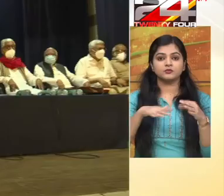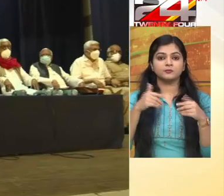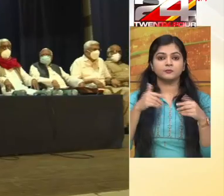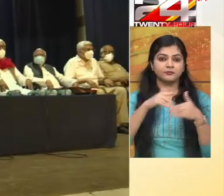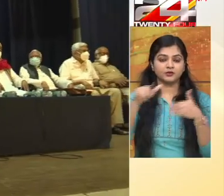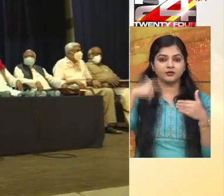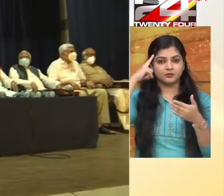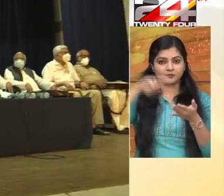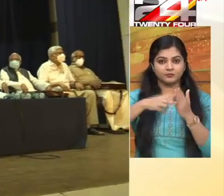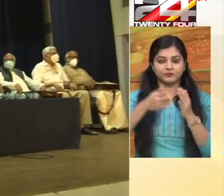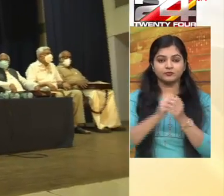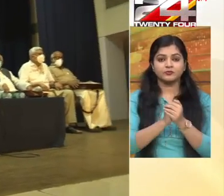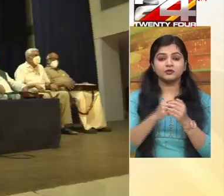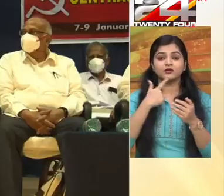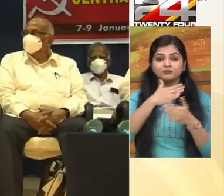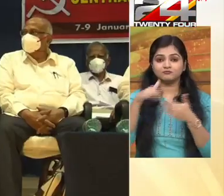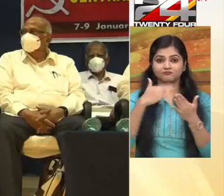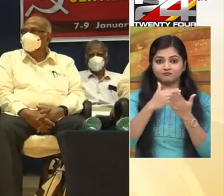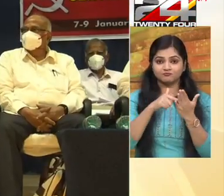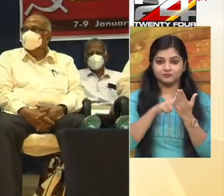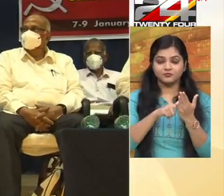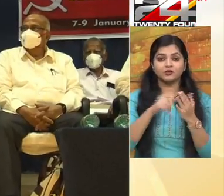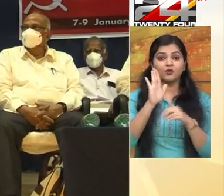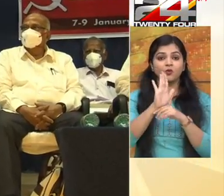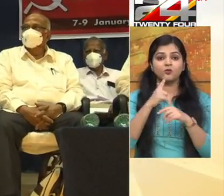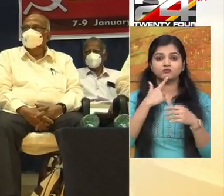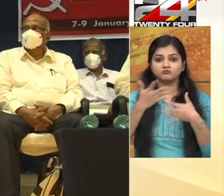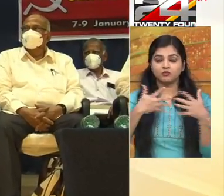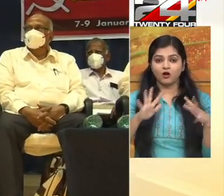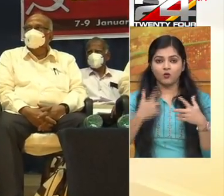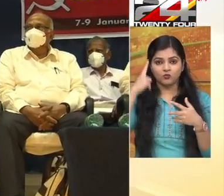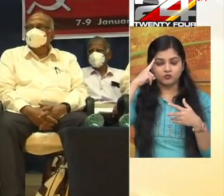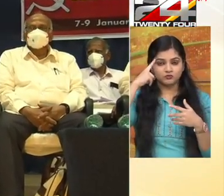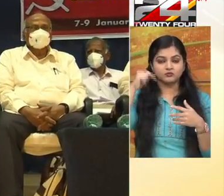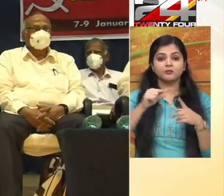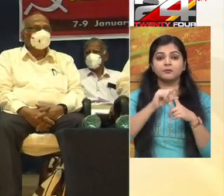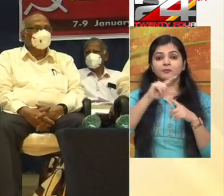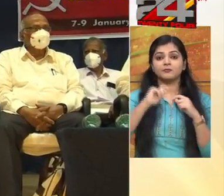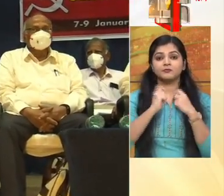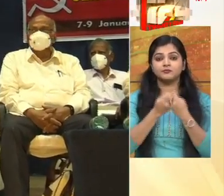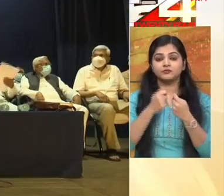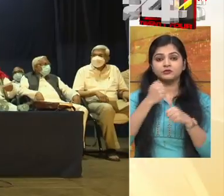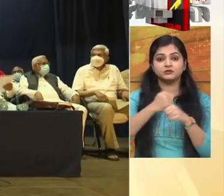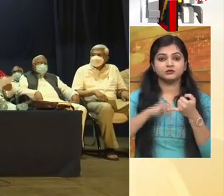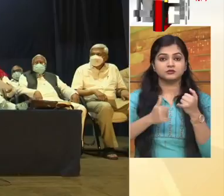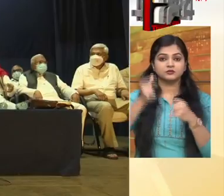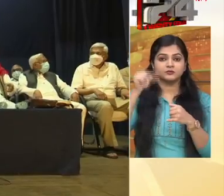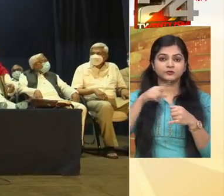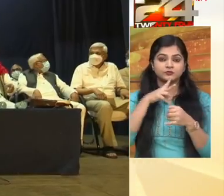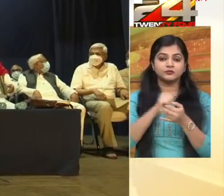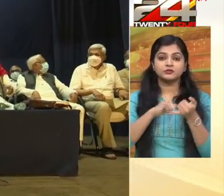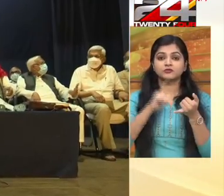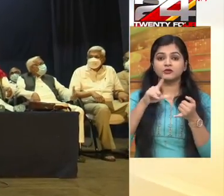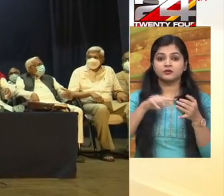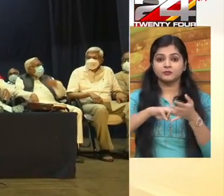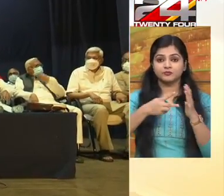യോഗത്തിന്റെ അജണ്ട. കരട് രാഷ്ട്രീയ പ്രമേയത്തിന്റെ അടിസ്ഥാനത്തിലാകും കോൺഗ്രസിനോടുള്ള സമീപനം തീരുമാനിക്കുകയെന്ന് ജനറൽ സെക്രട്ടറി സീതാറാം യെച്ചൂരി അറിയിച്ചു. സിൽവർ ലൈൻ